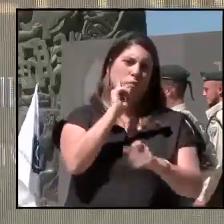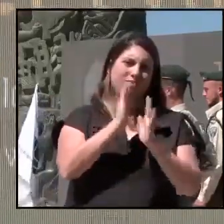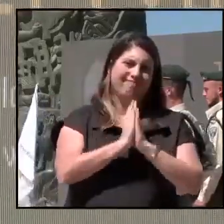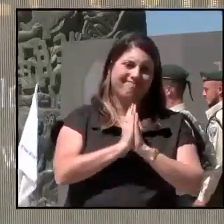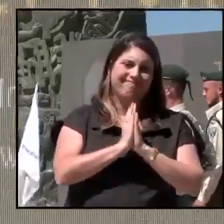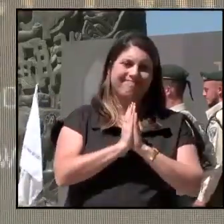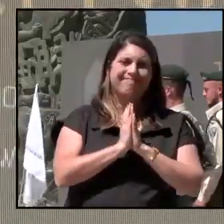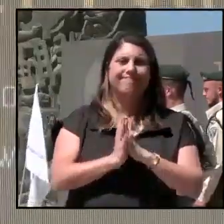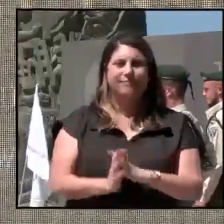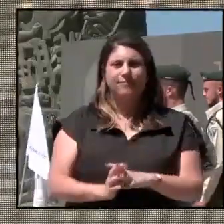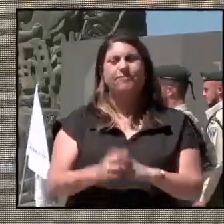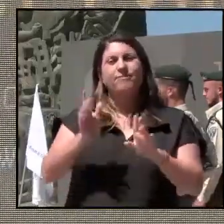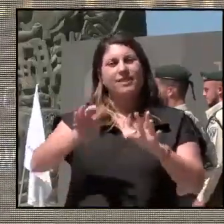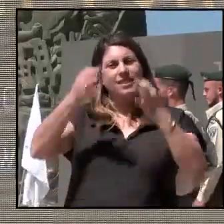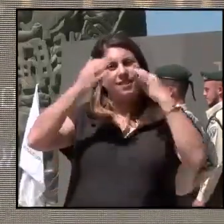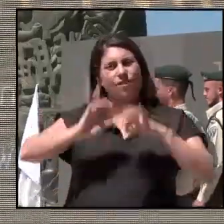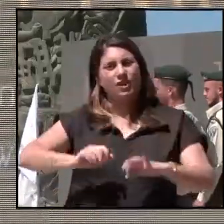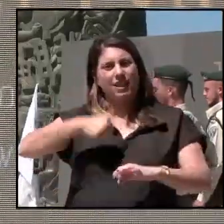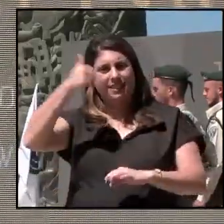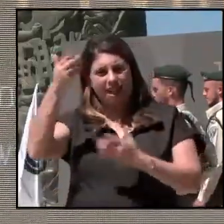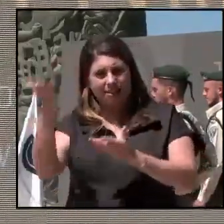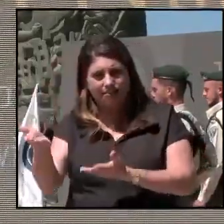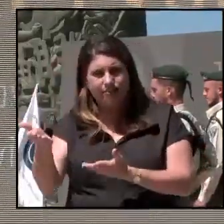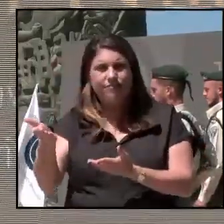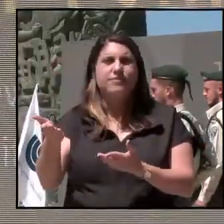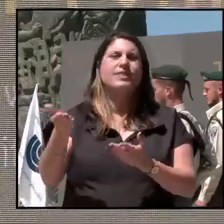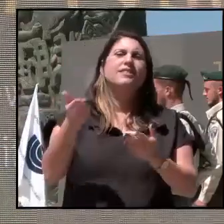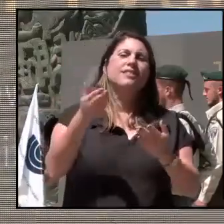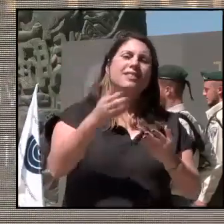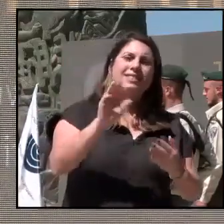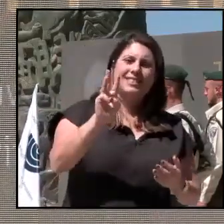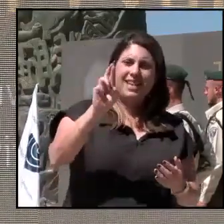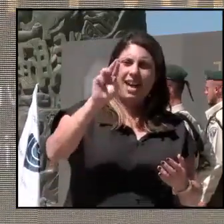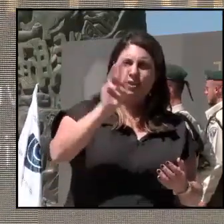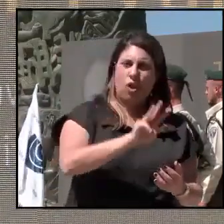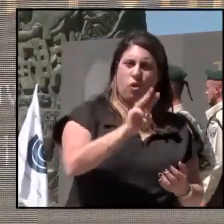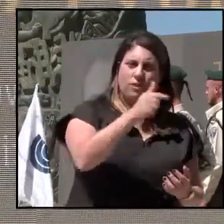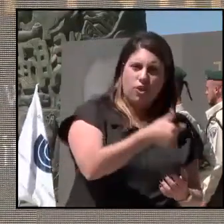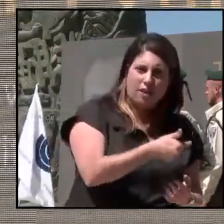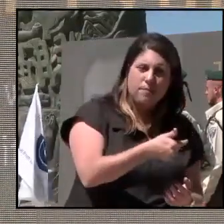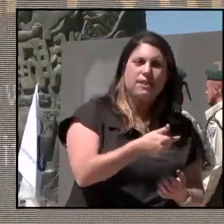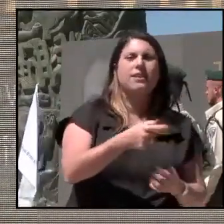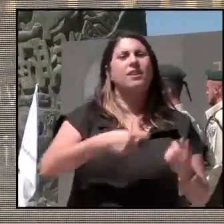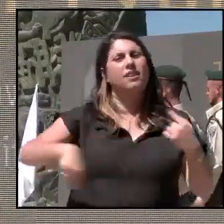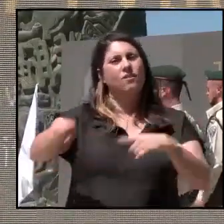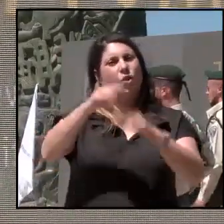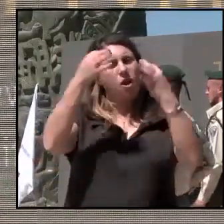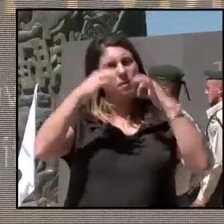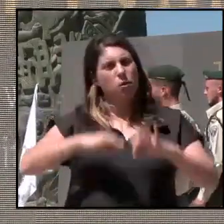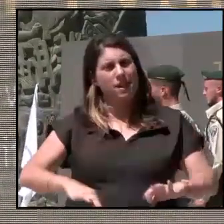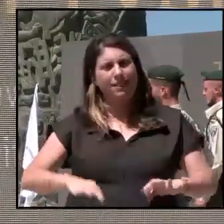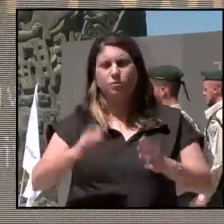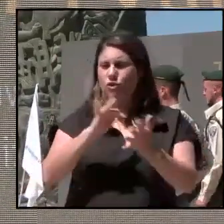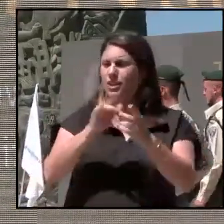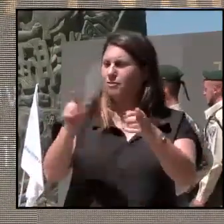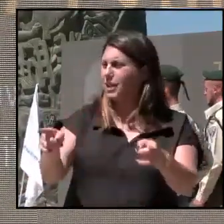ברשות כבוד השר, ברשות שר שלום ג'רבי, ברשות כל המכובדים, ברשות